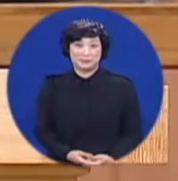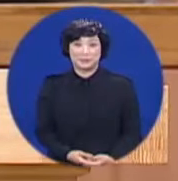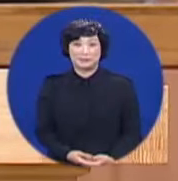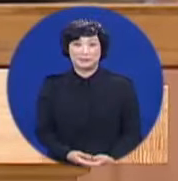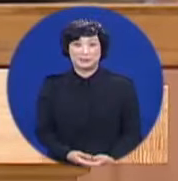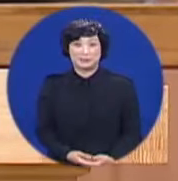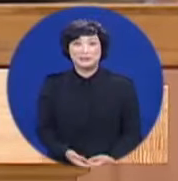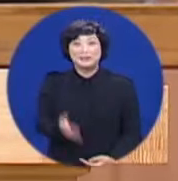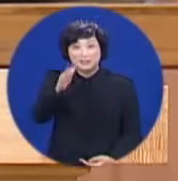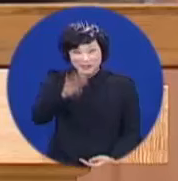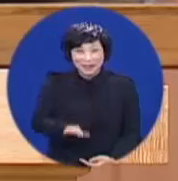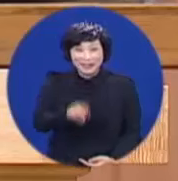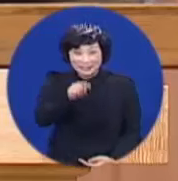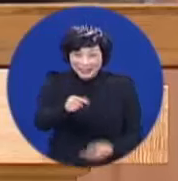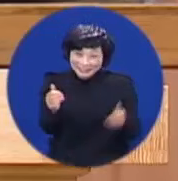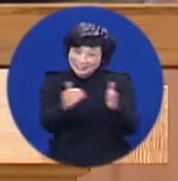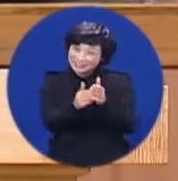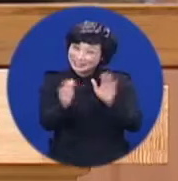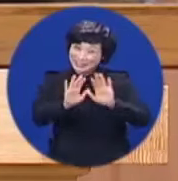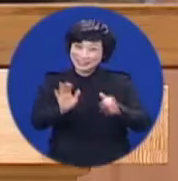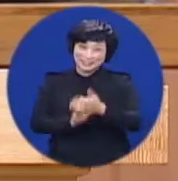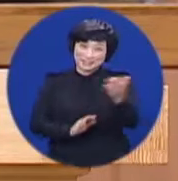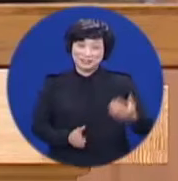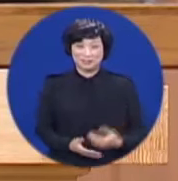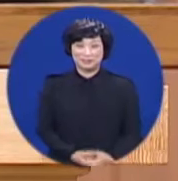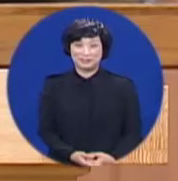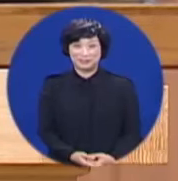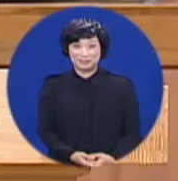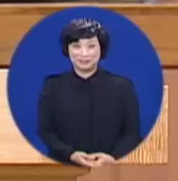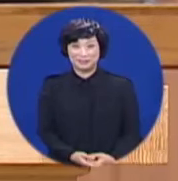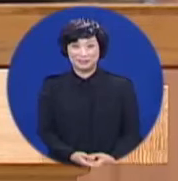그런데 그것만이 아니라